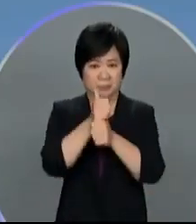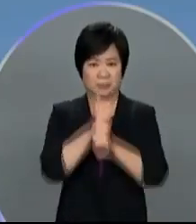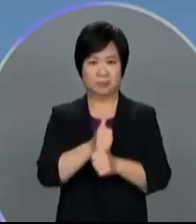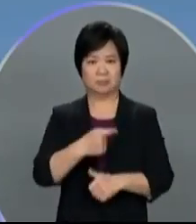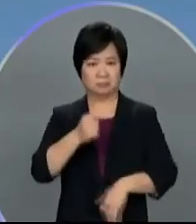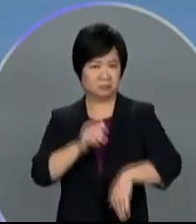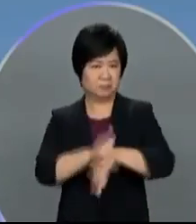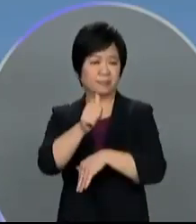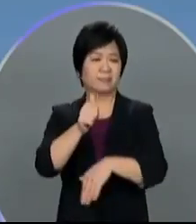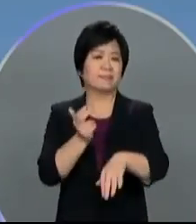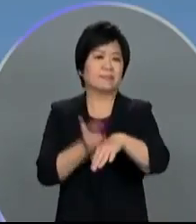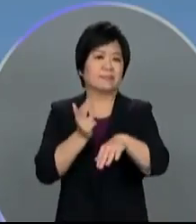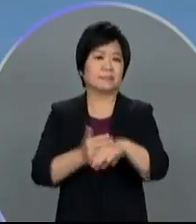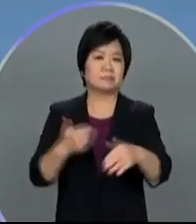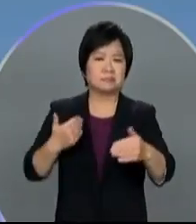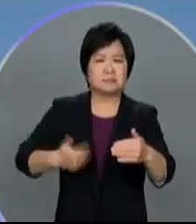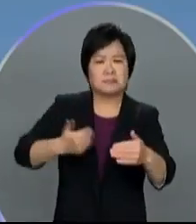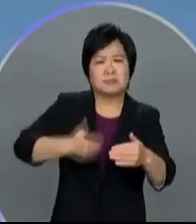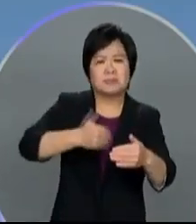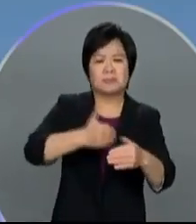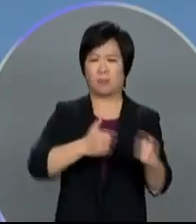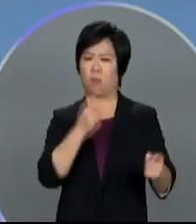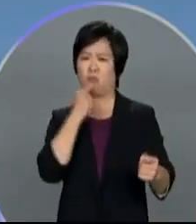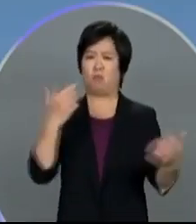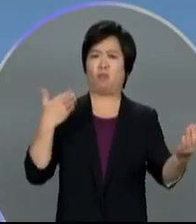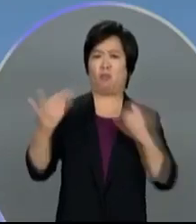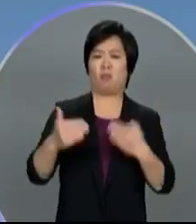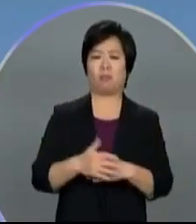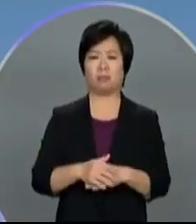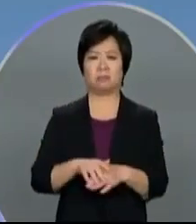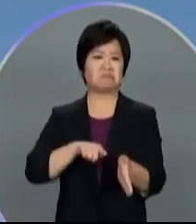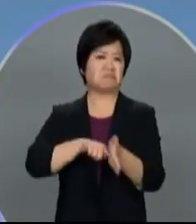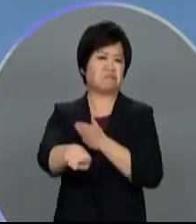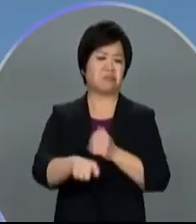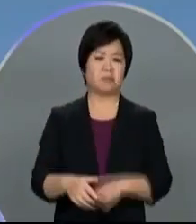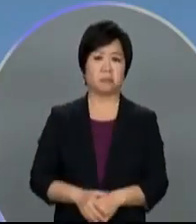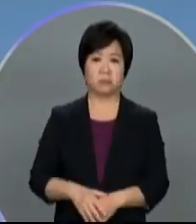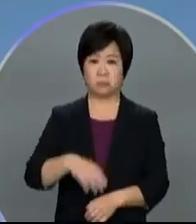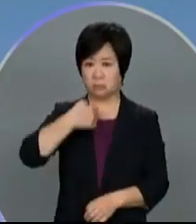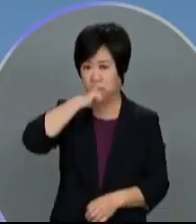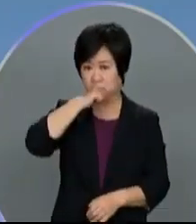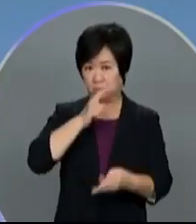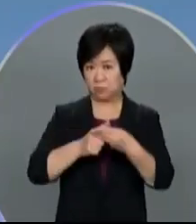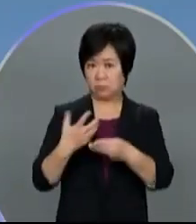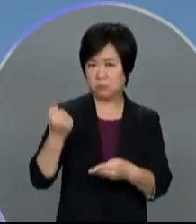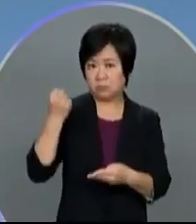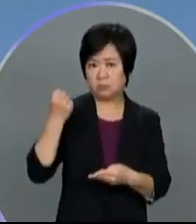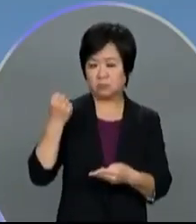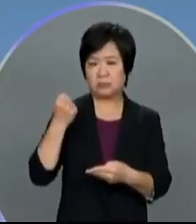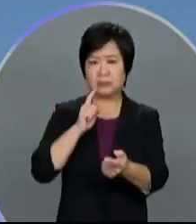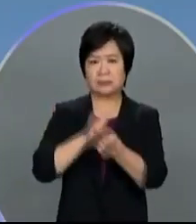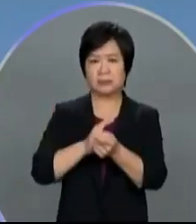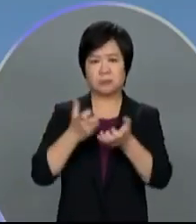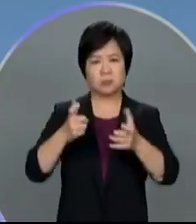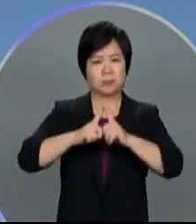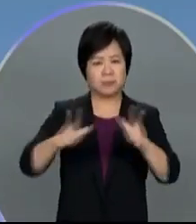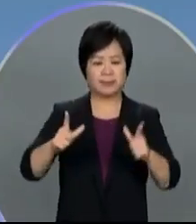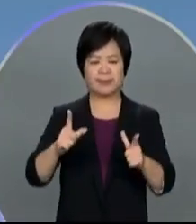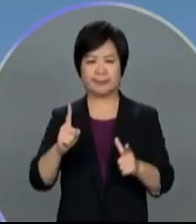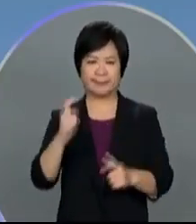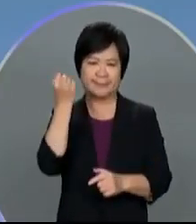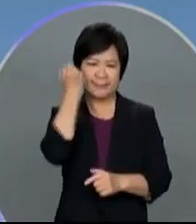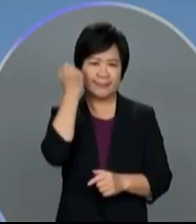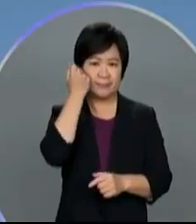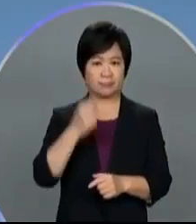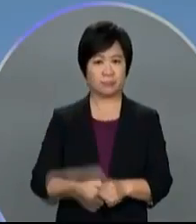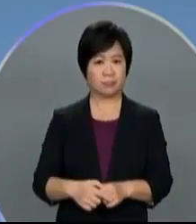式。对岸已经讲得很明白、很清楚、也很直接，台湾的主权已经面临重大的挑战。然